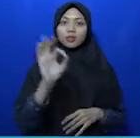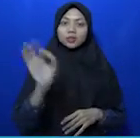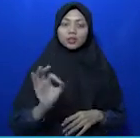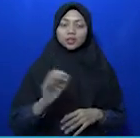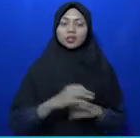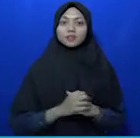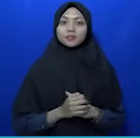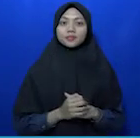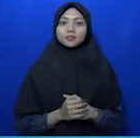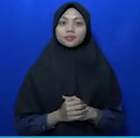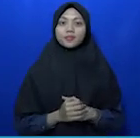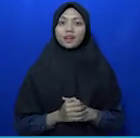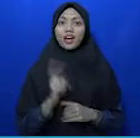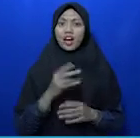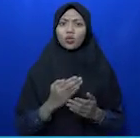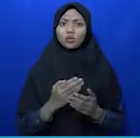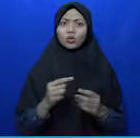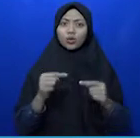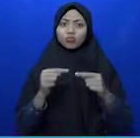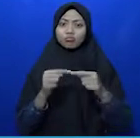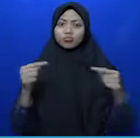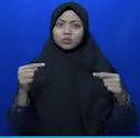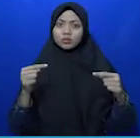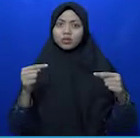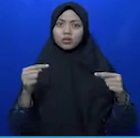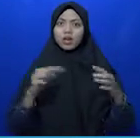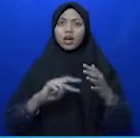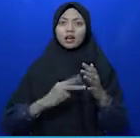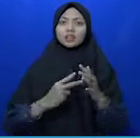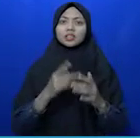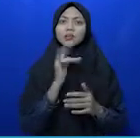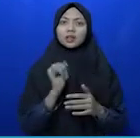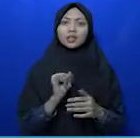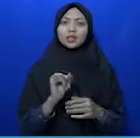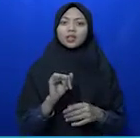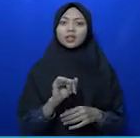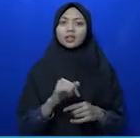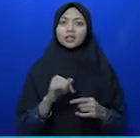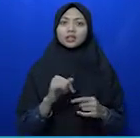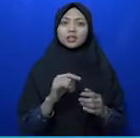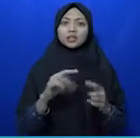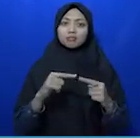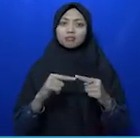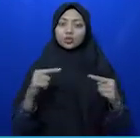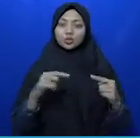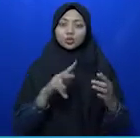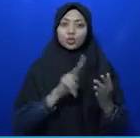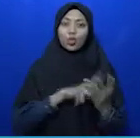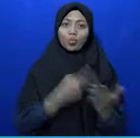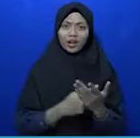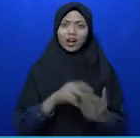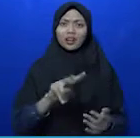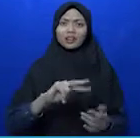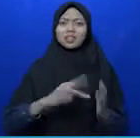yang tadi pasal 24 ayat 2D, malah cuma 5% nggak wajib divestasi lagi. Kena pasal PP 77